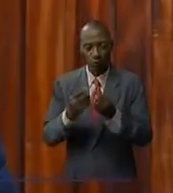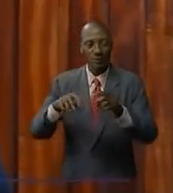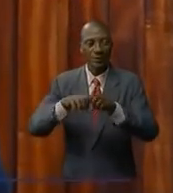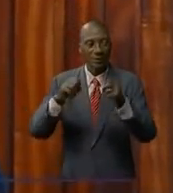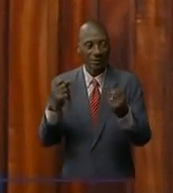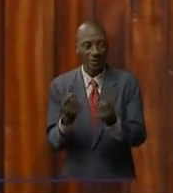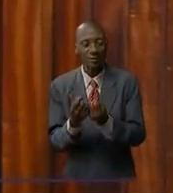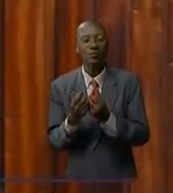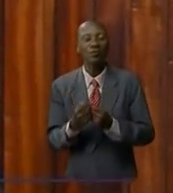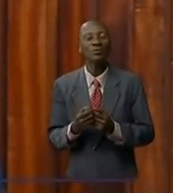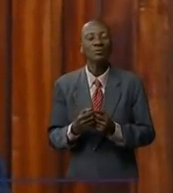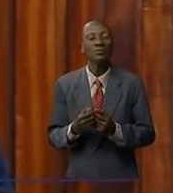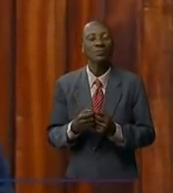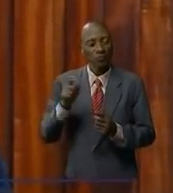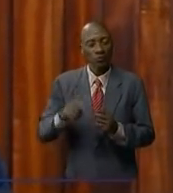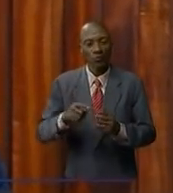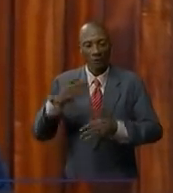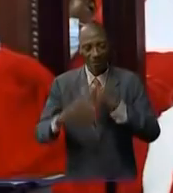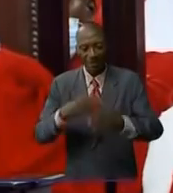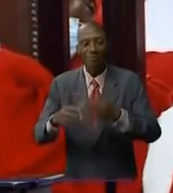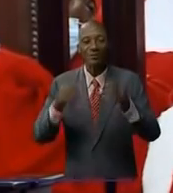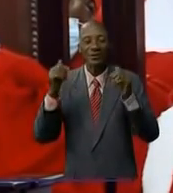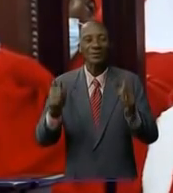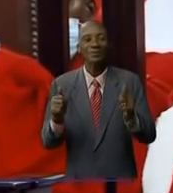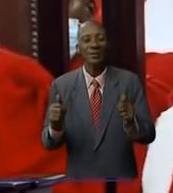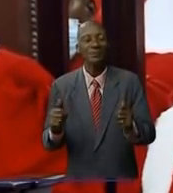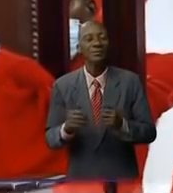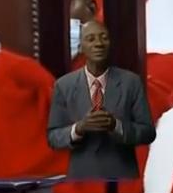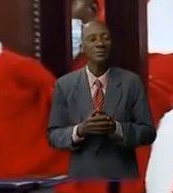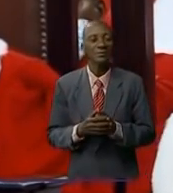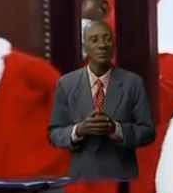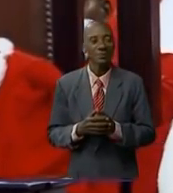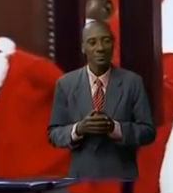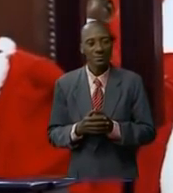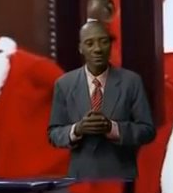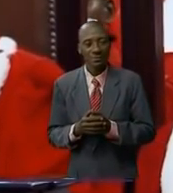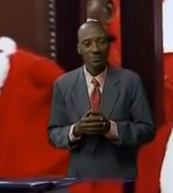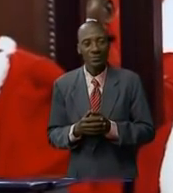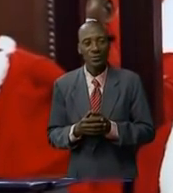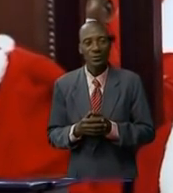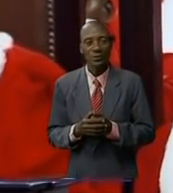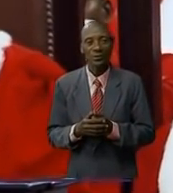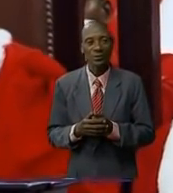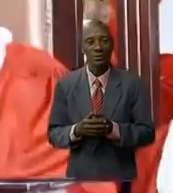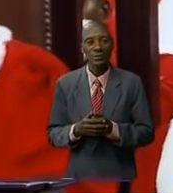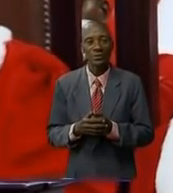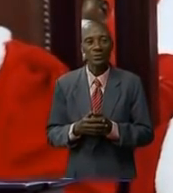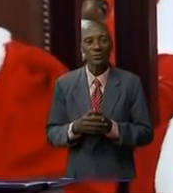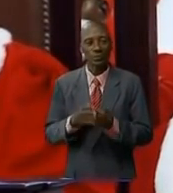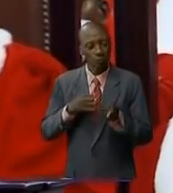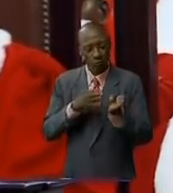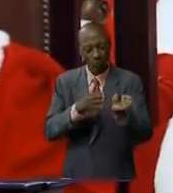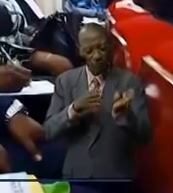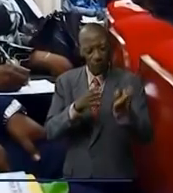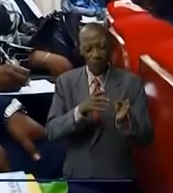propriétaire du sol, pour l'exploiter suivant la destination